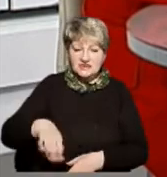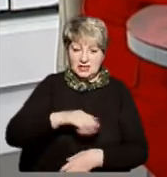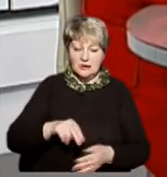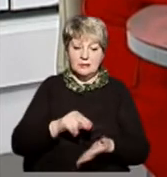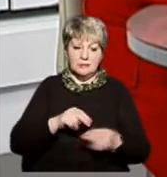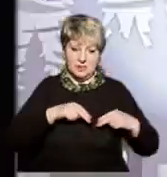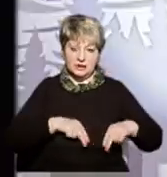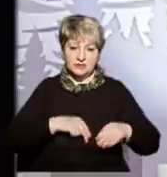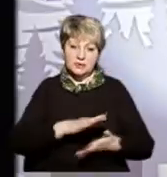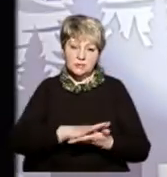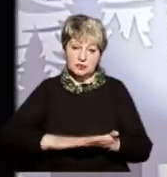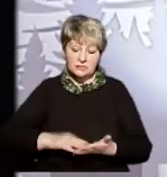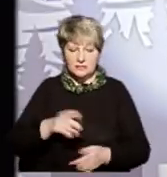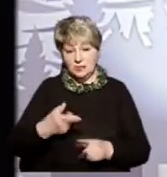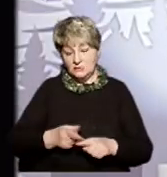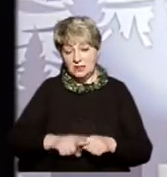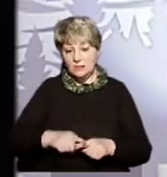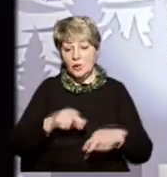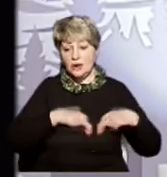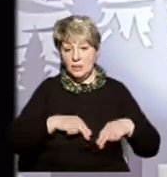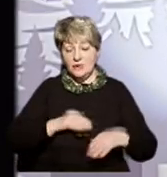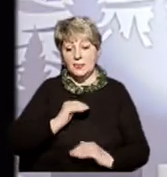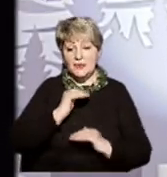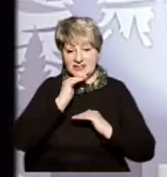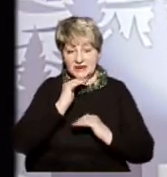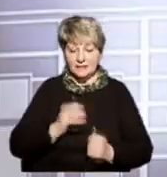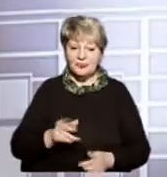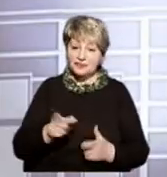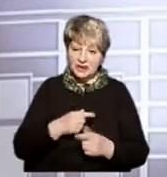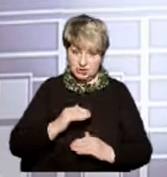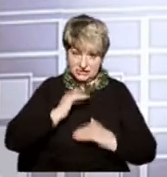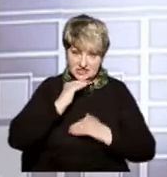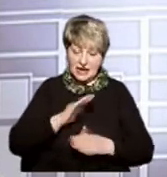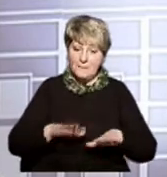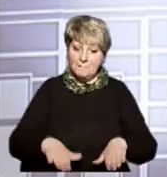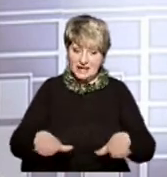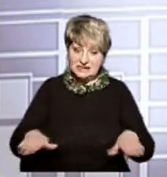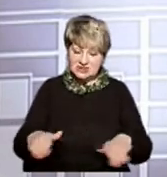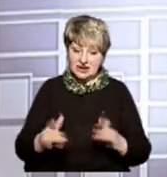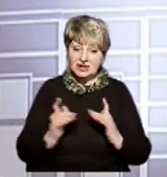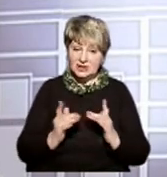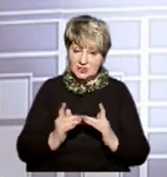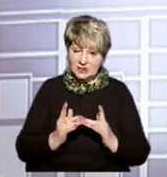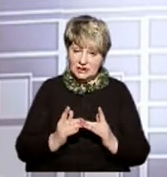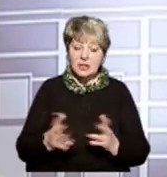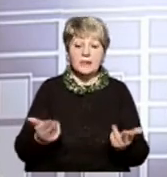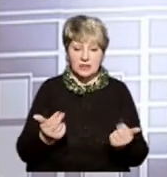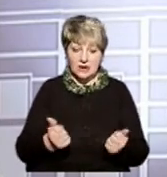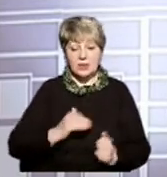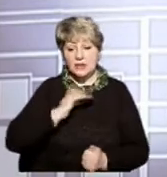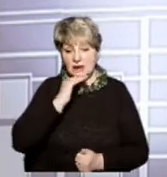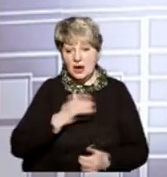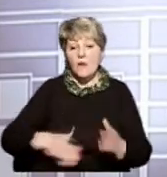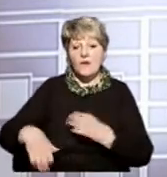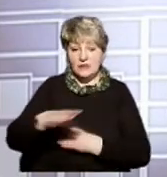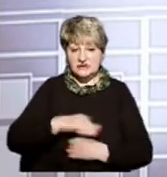персоналу достатньо. Чи достатня кількість місць, аби розмістити пацієнток? Так, в мене достатня кількість місць. Ми всіх розміщаємо, ще